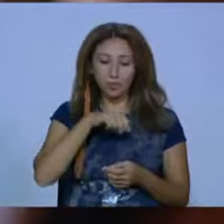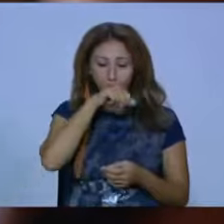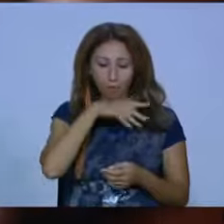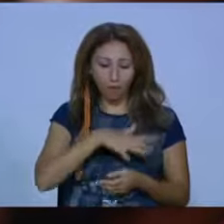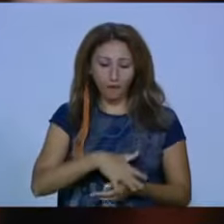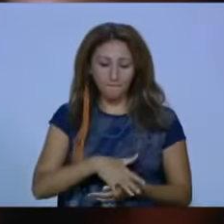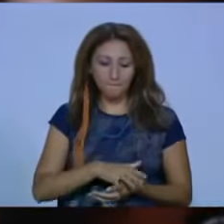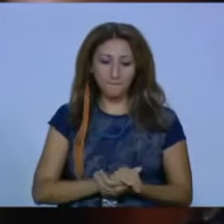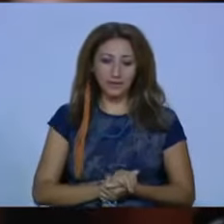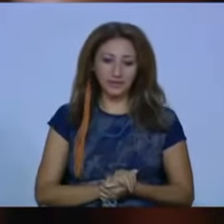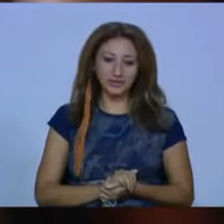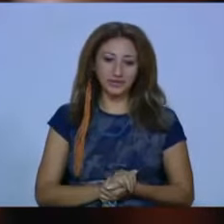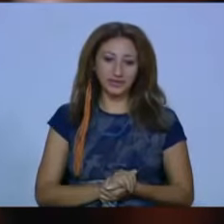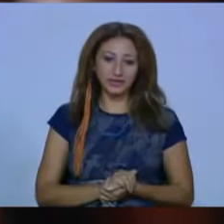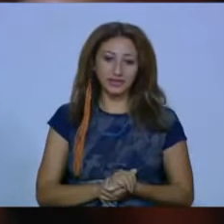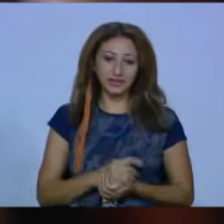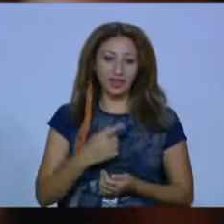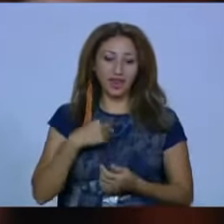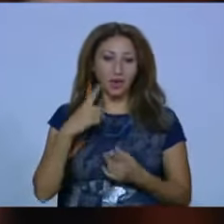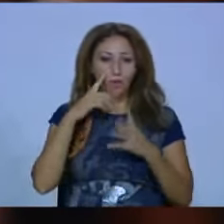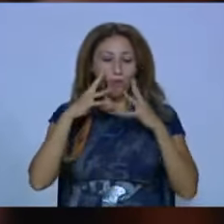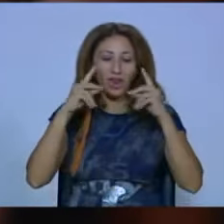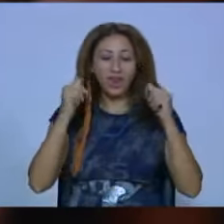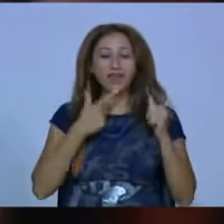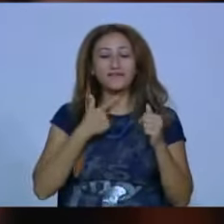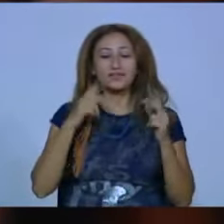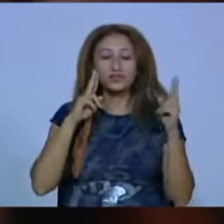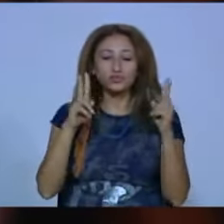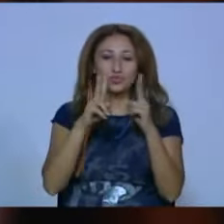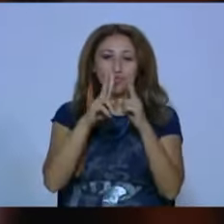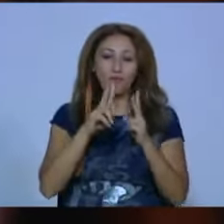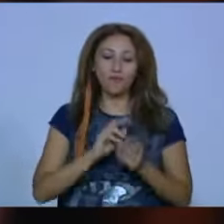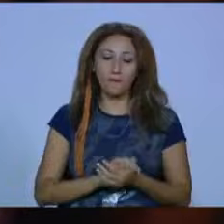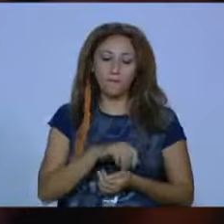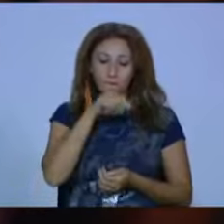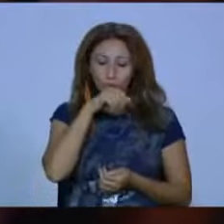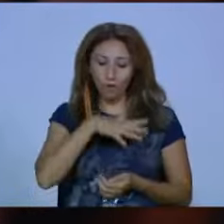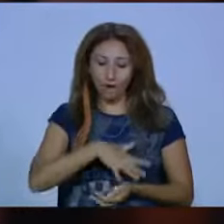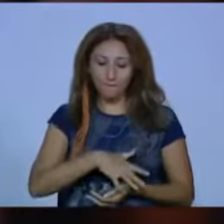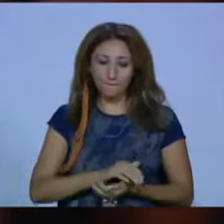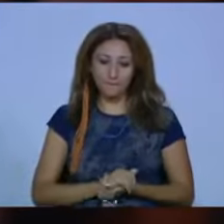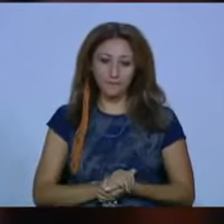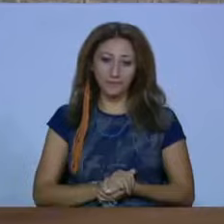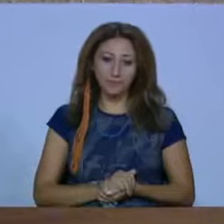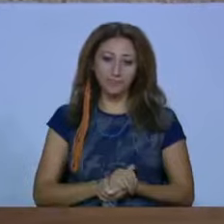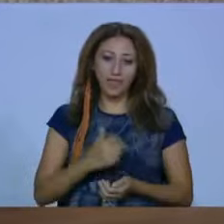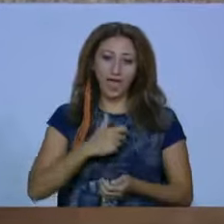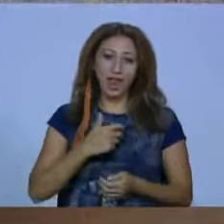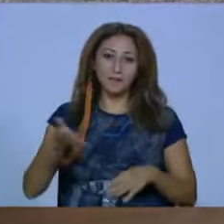محمد مشتاق لك، والله محمد